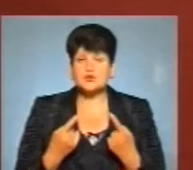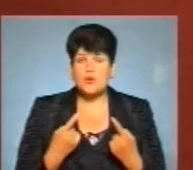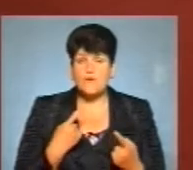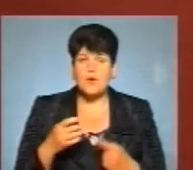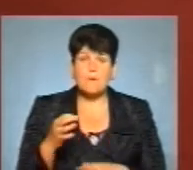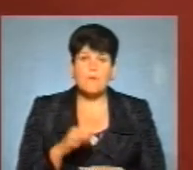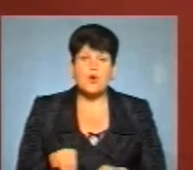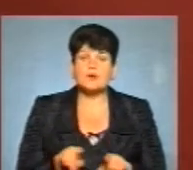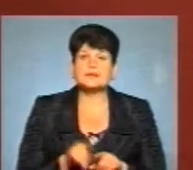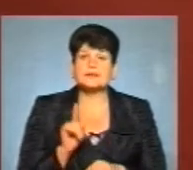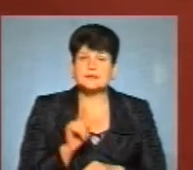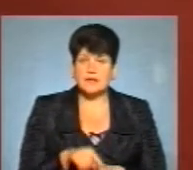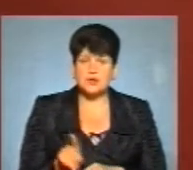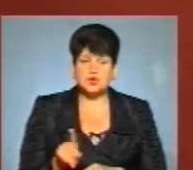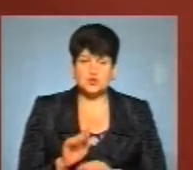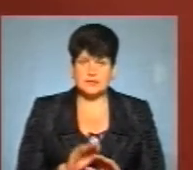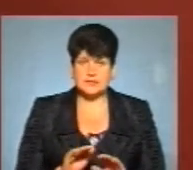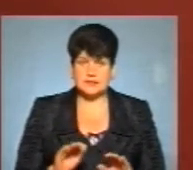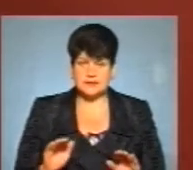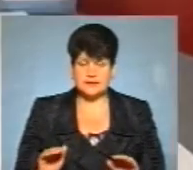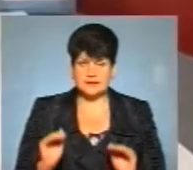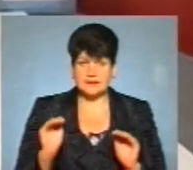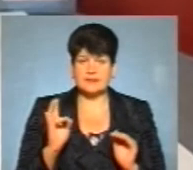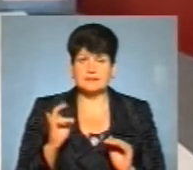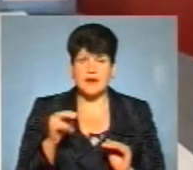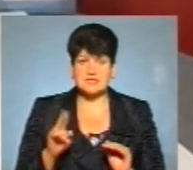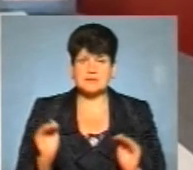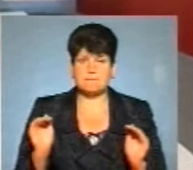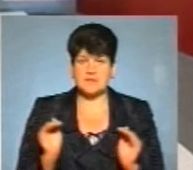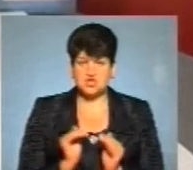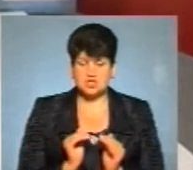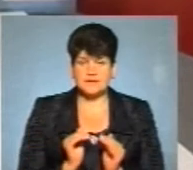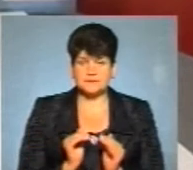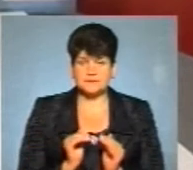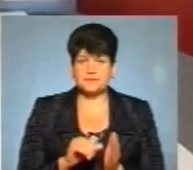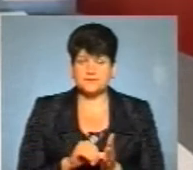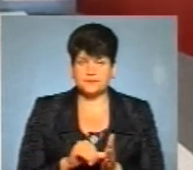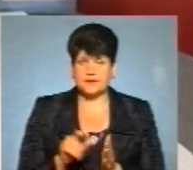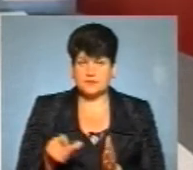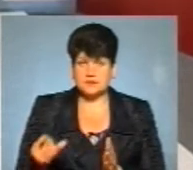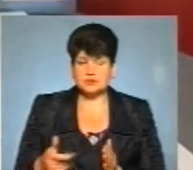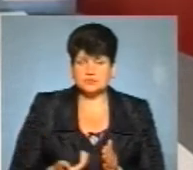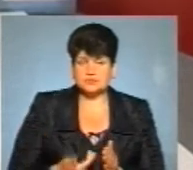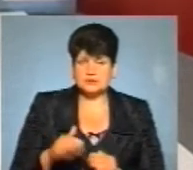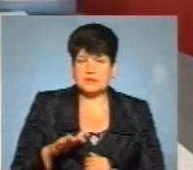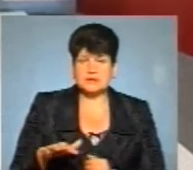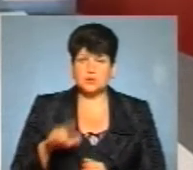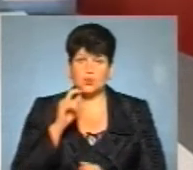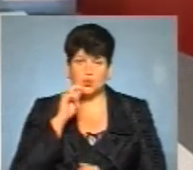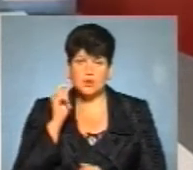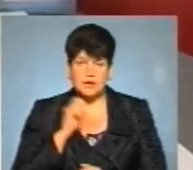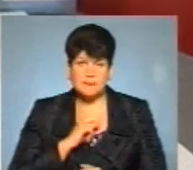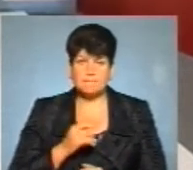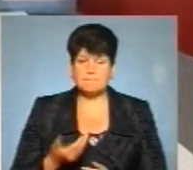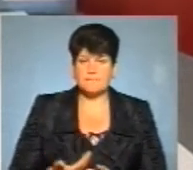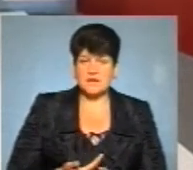що діти ці нацменшин теж, так, представники нацменшин, мешкають на території України,